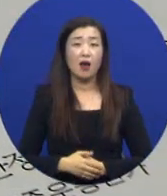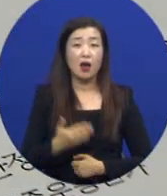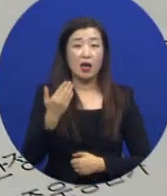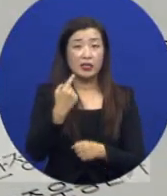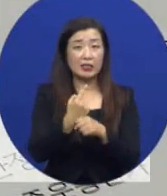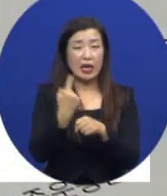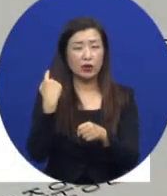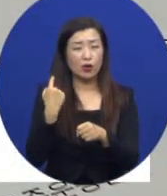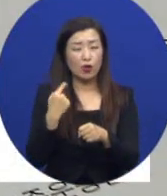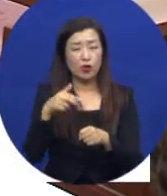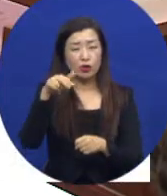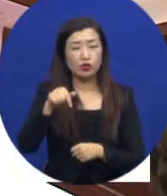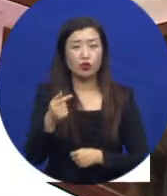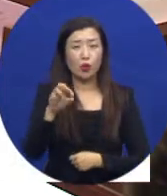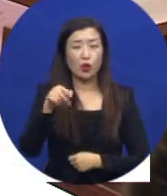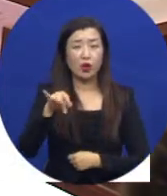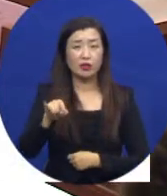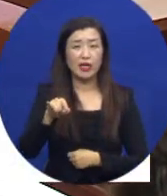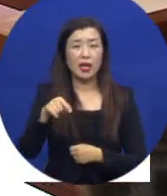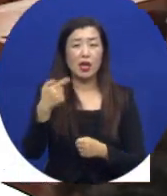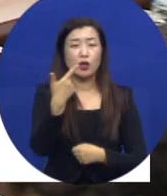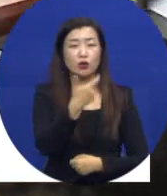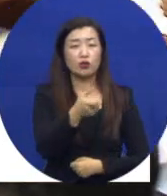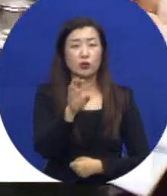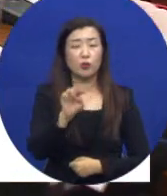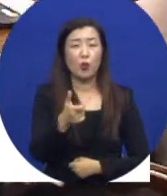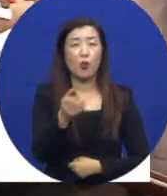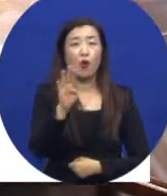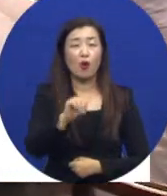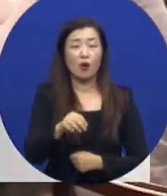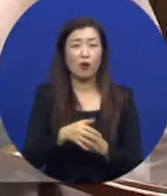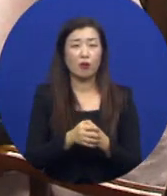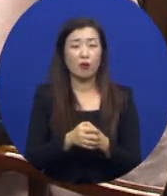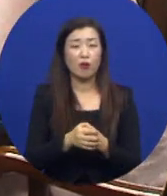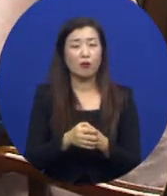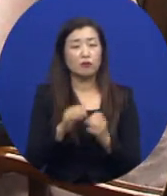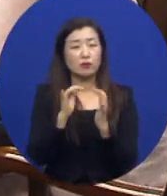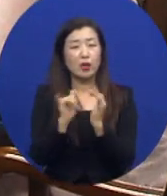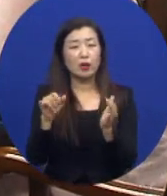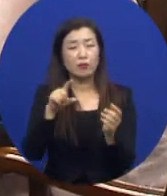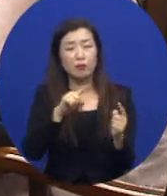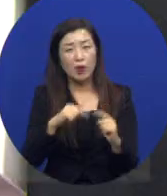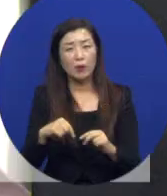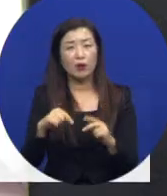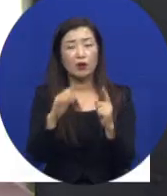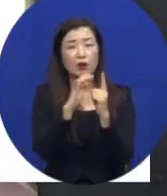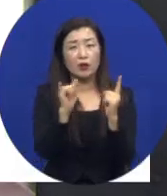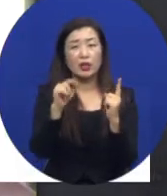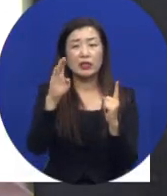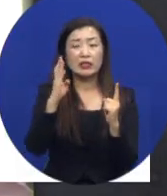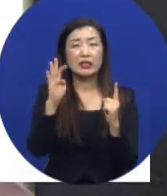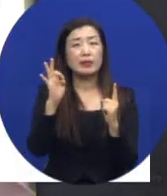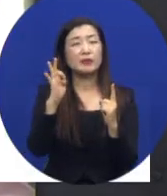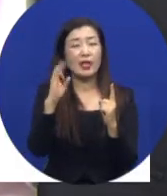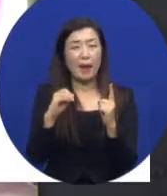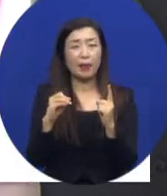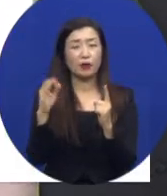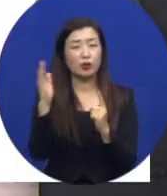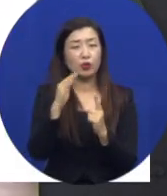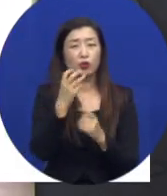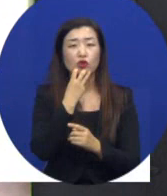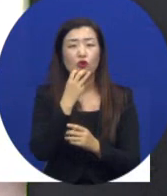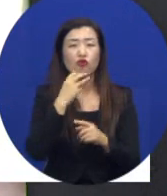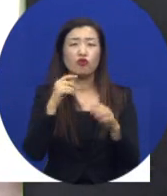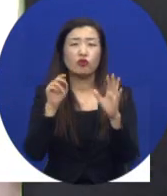준공영제 운영 적자는 9 160억원 인구대비 지원액은 주민 1인당 14만원 으로 서울 보다